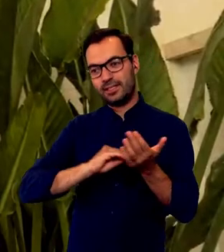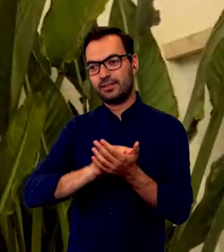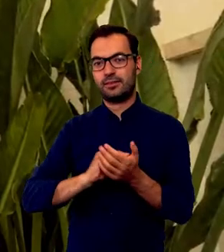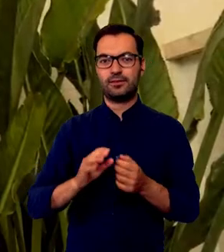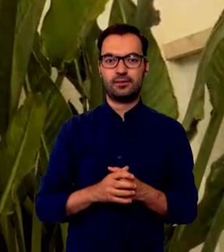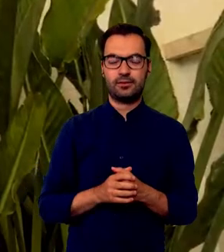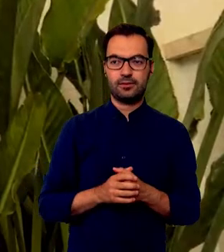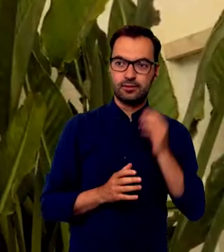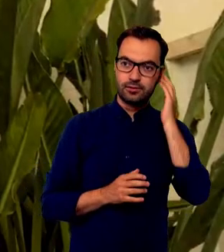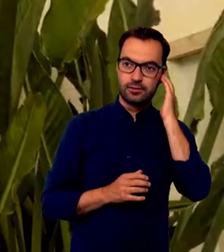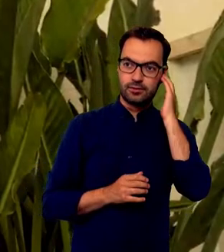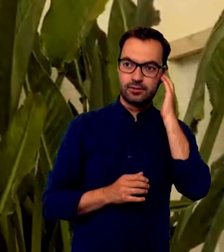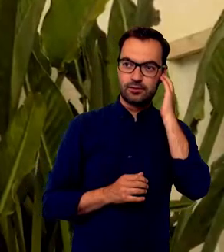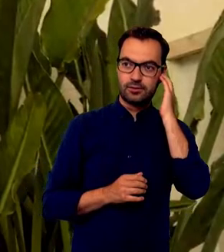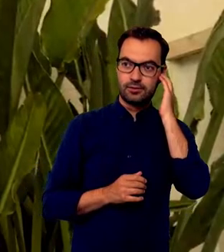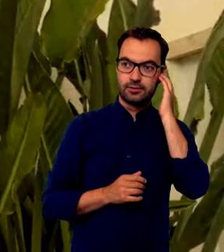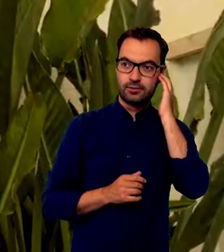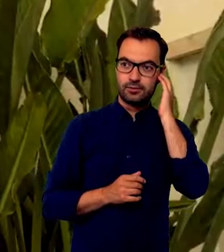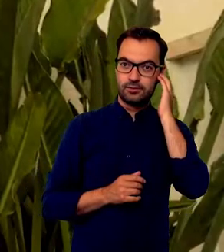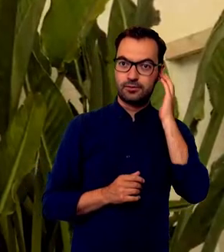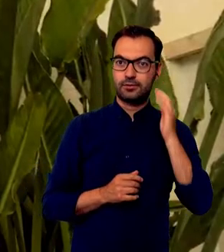pomaga.